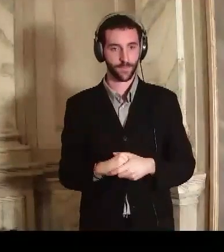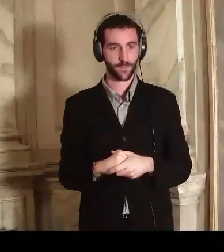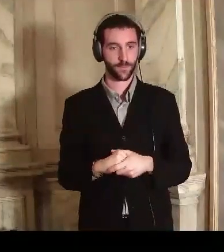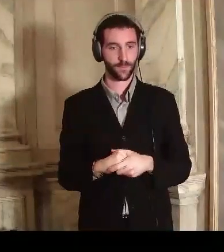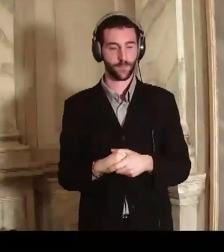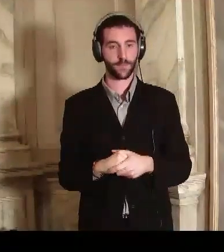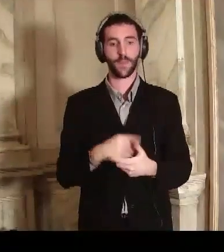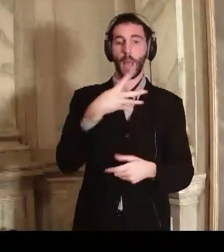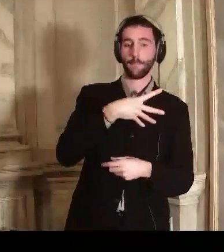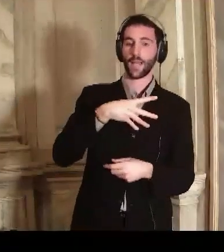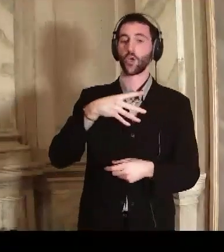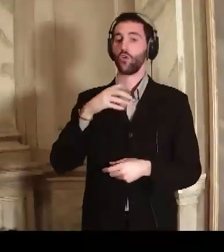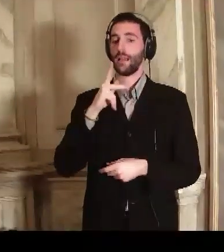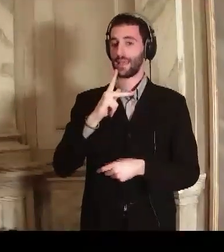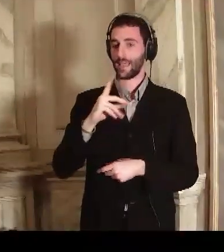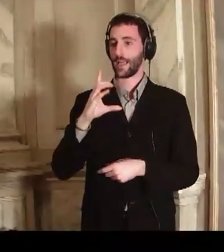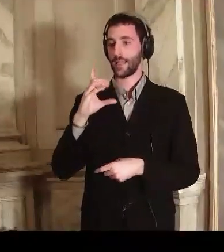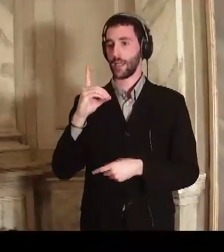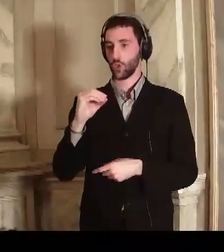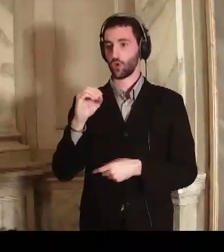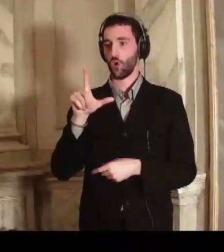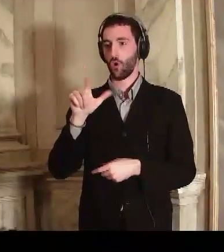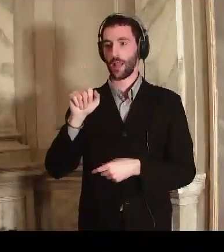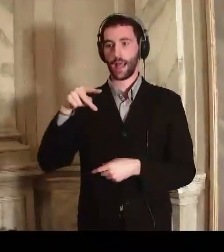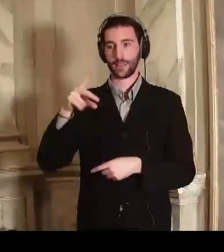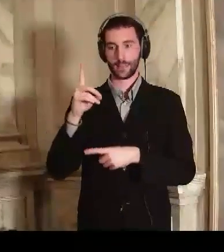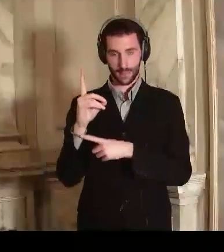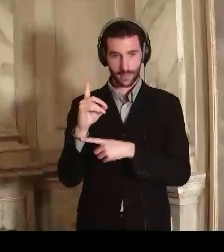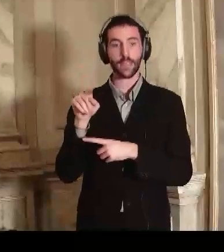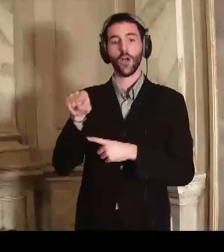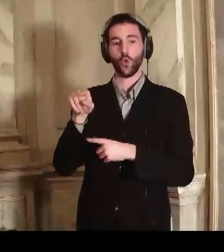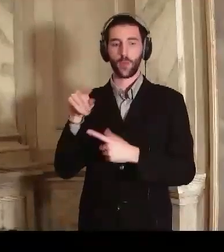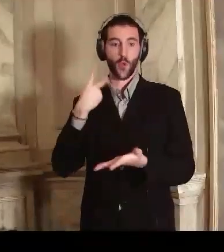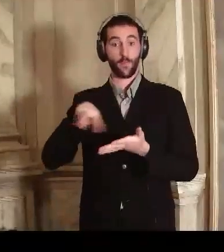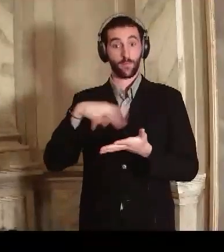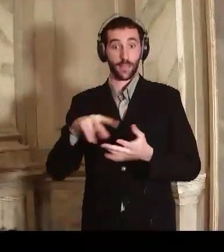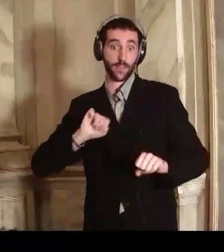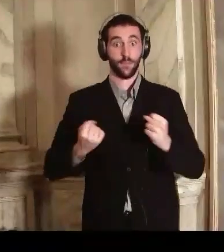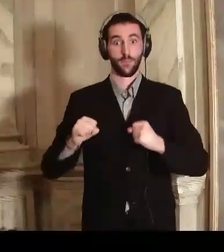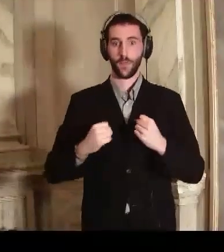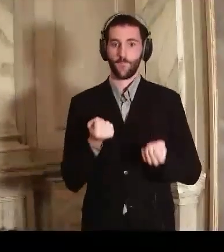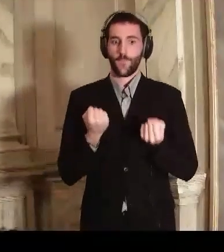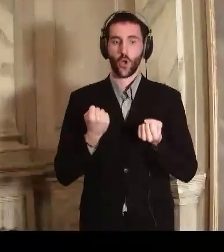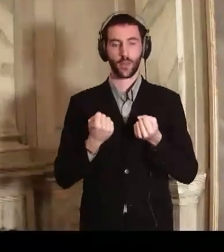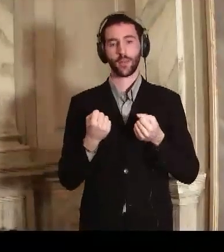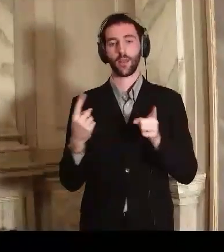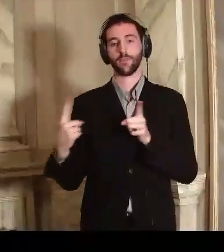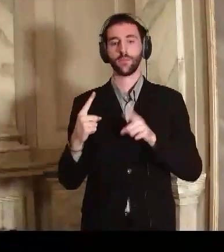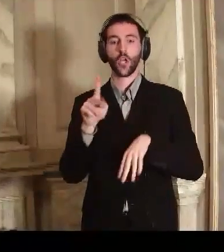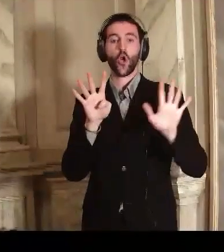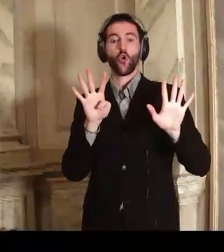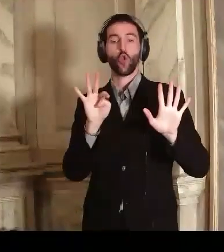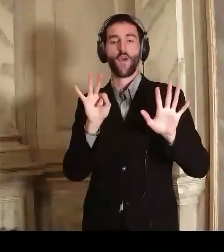Mom di Michael Keegan Dolan irromperà sul palcoscenico in una virtuosa maratona di danza e musica della durata di 90 minuti